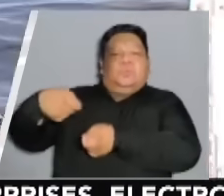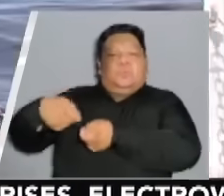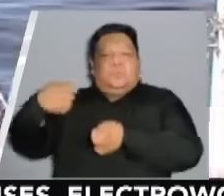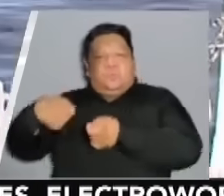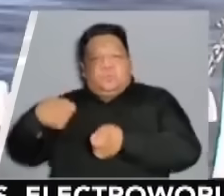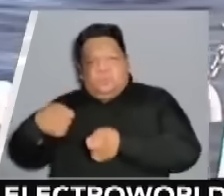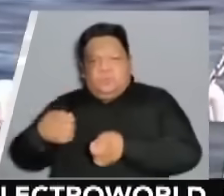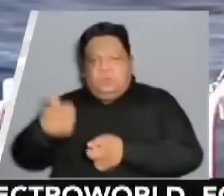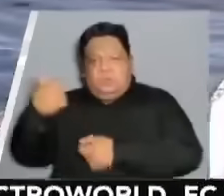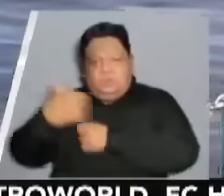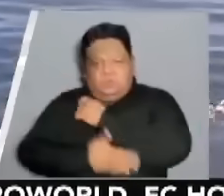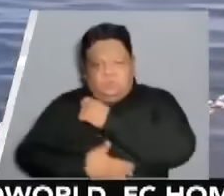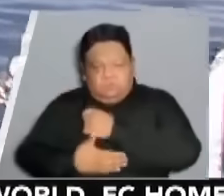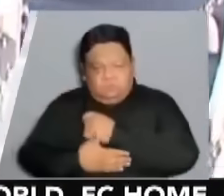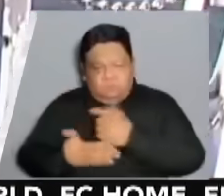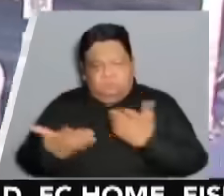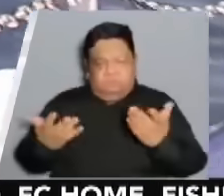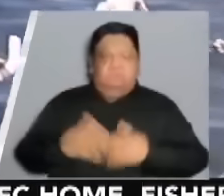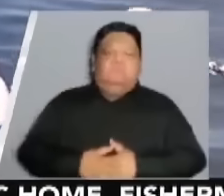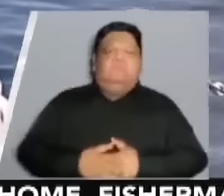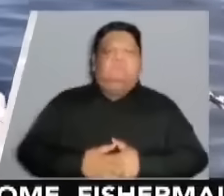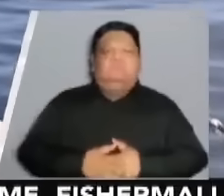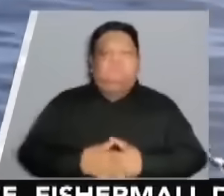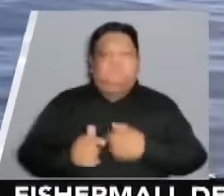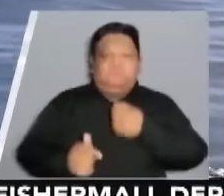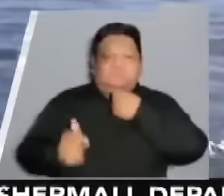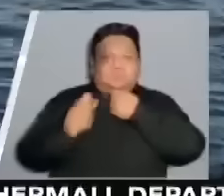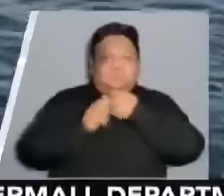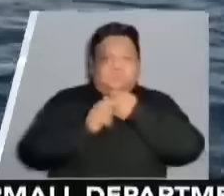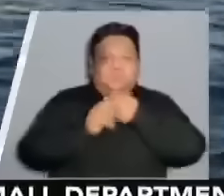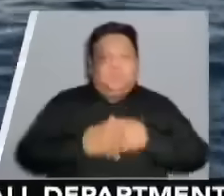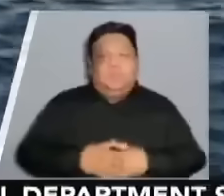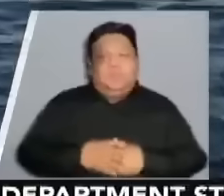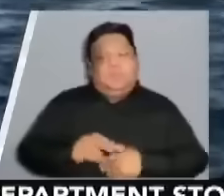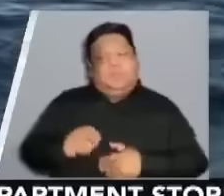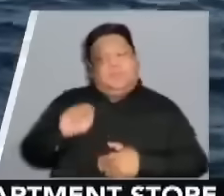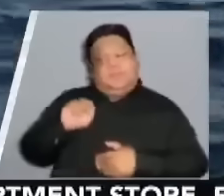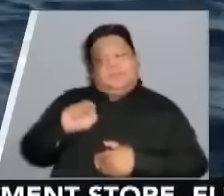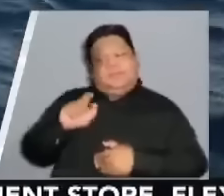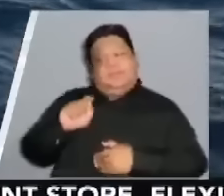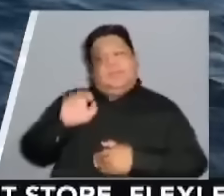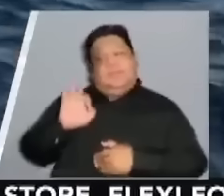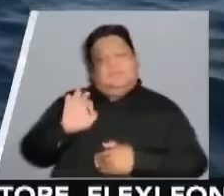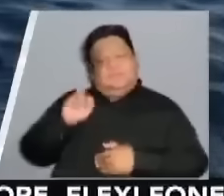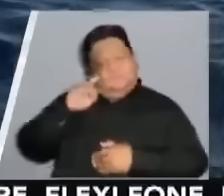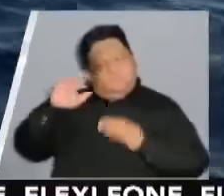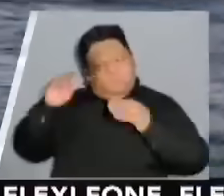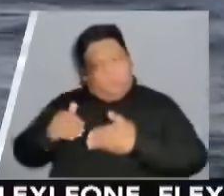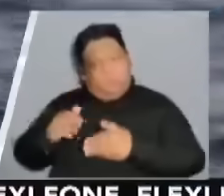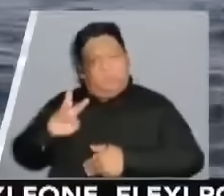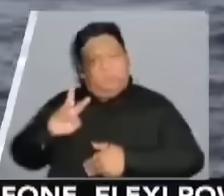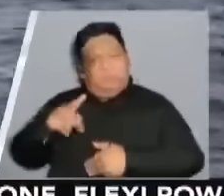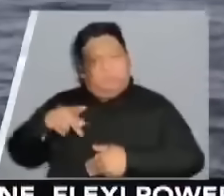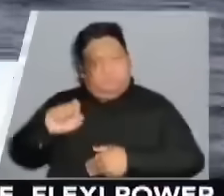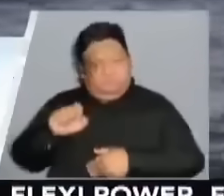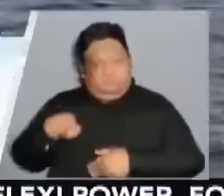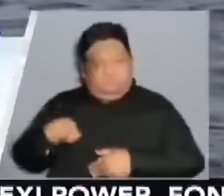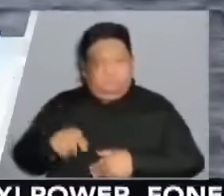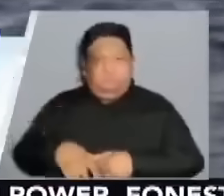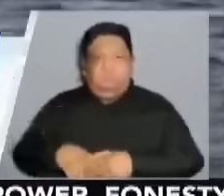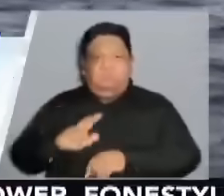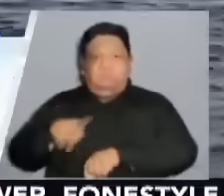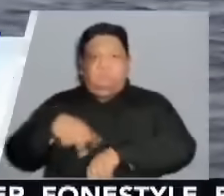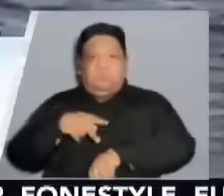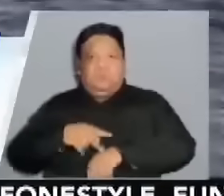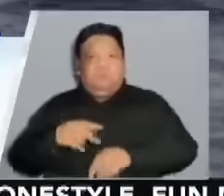party. Ayon naman sa National Task Force for the West Philippine Sea, hindi mangyayari ang pagsasabi pa ng Pilipinas sa China tuwing may rotation